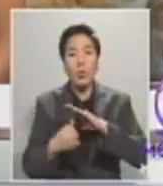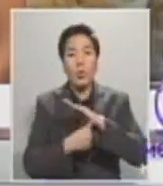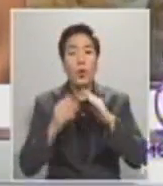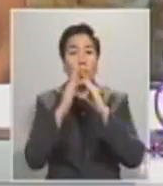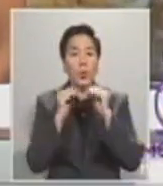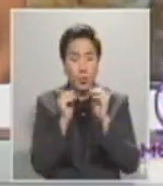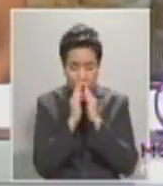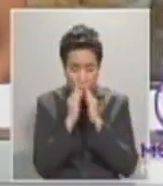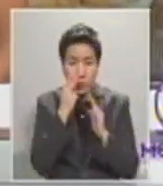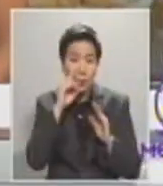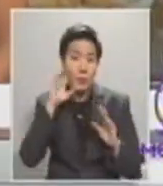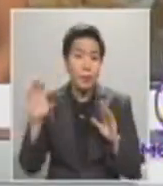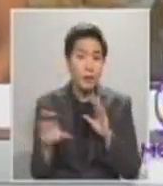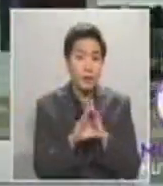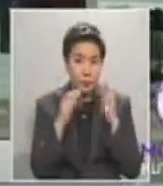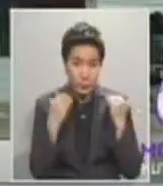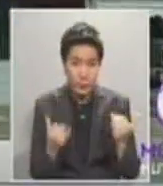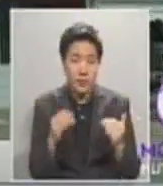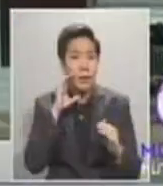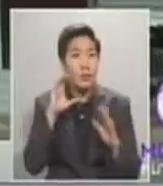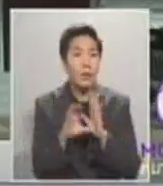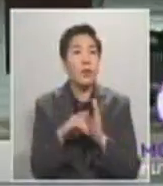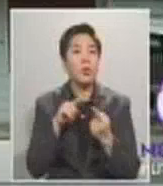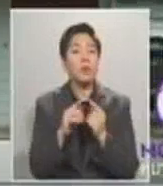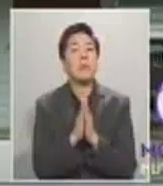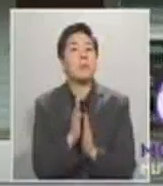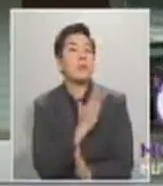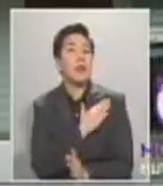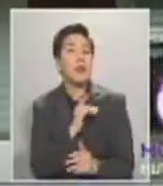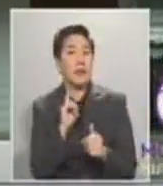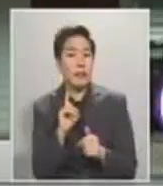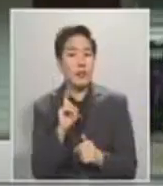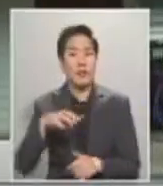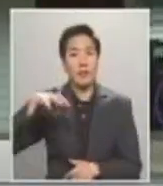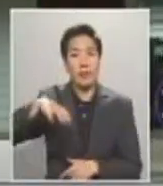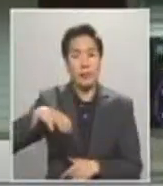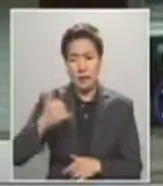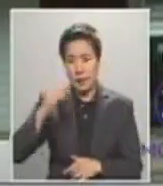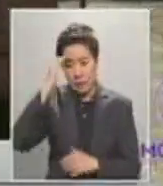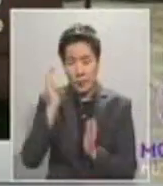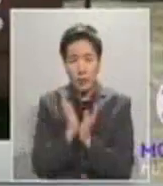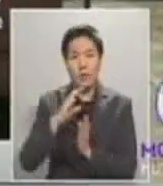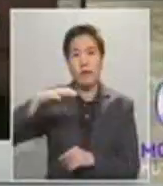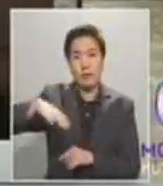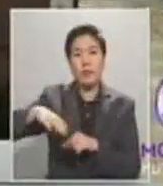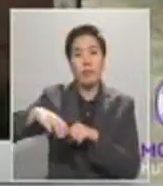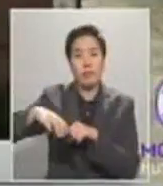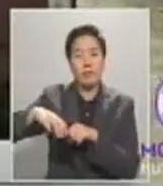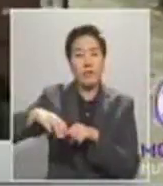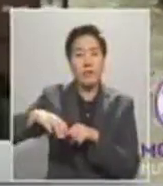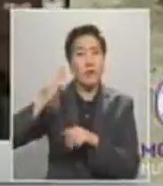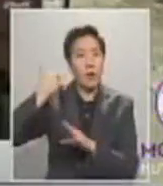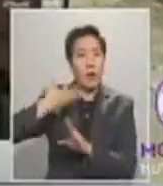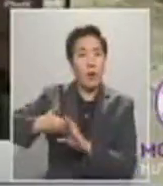ให้ผู้ชมดูภาพนี้นะคะเป็นภาพที่มีพระรูปหนึ่งนะคะ อันนี้มันสถานีตำรวจ ก็เป็นเรื่องขึ้นโรงพักนี่ไงคะแ